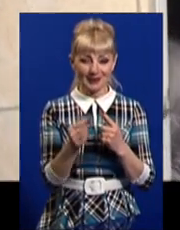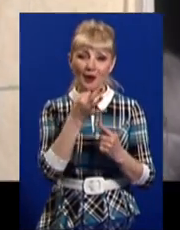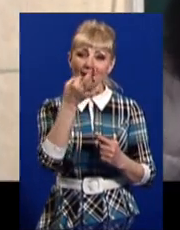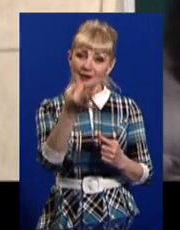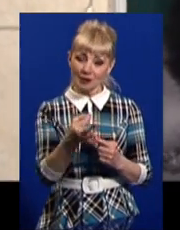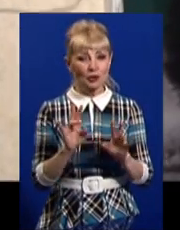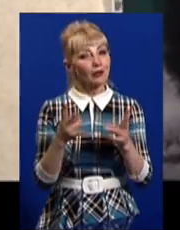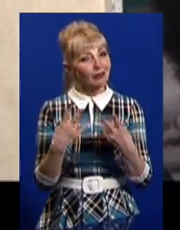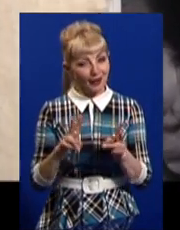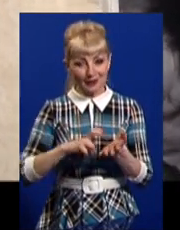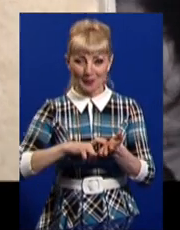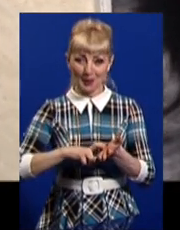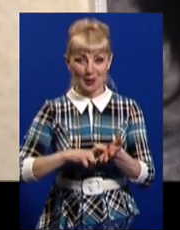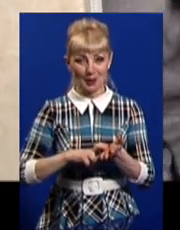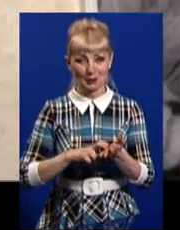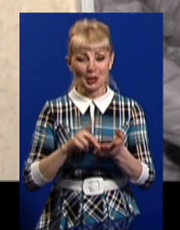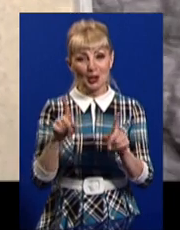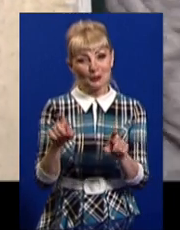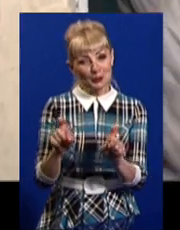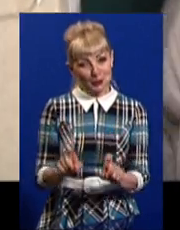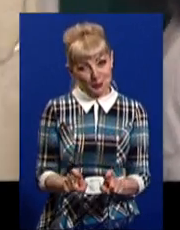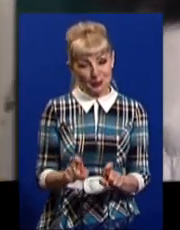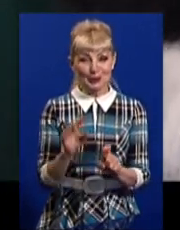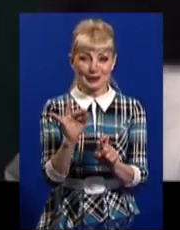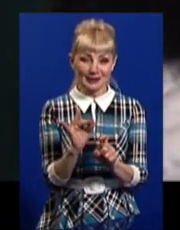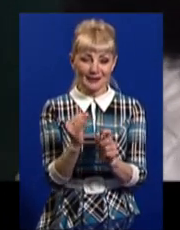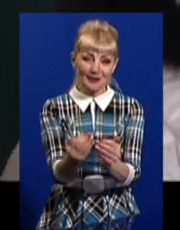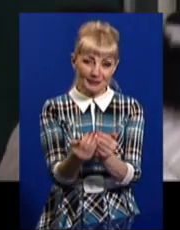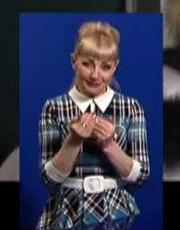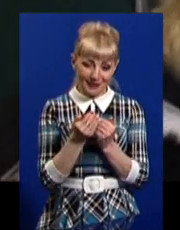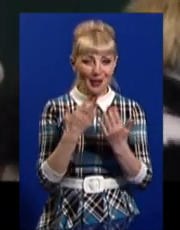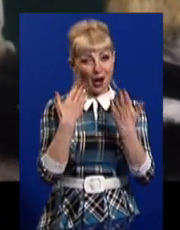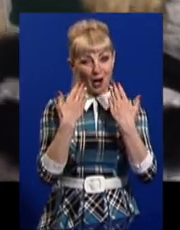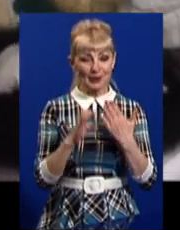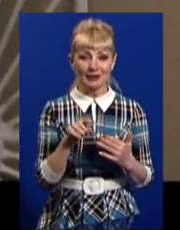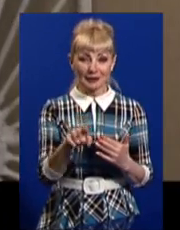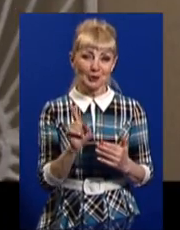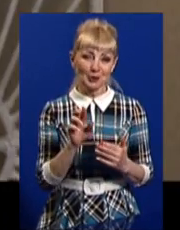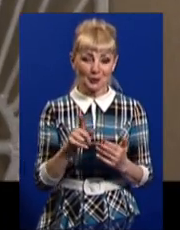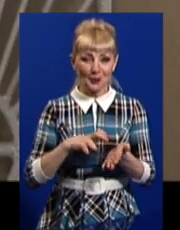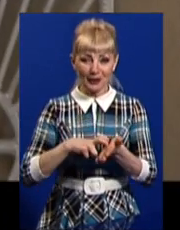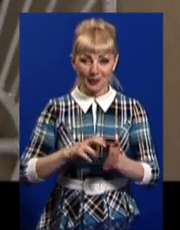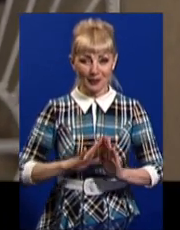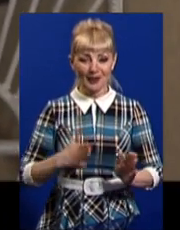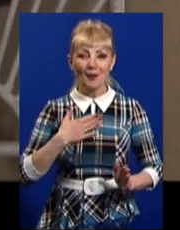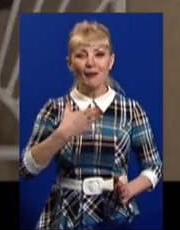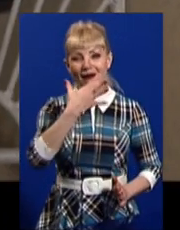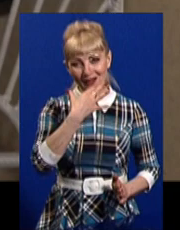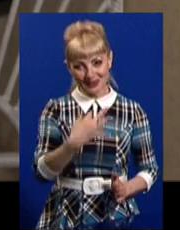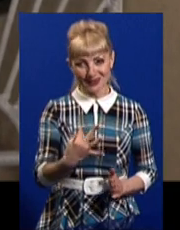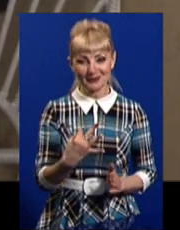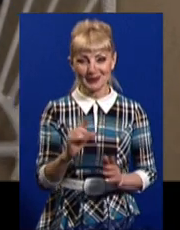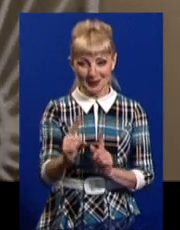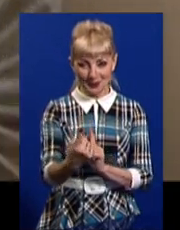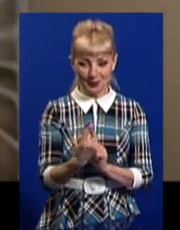не треба боятися. Можете присісти і мордочкою до себе її взяти. Спілкуйтеся з нею, щоб не боялася. Моя красавиця, підходіть.